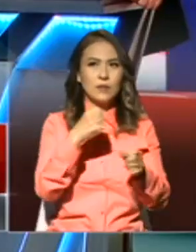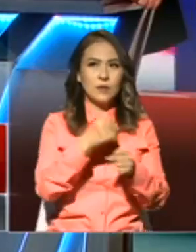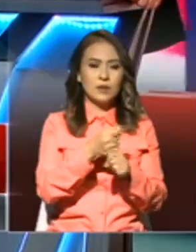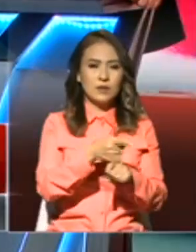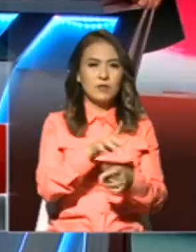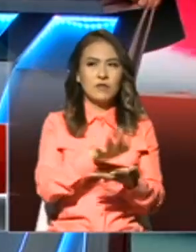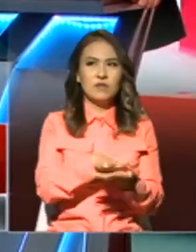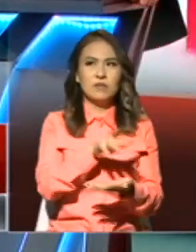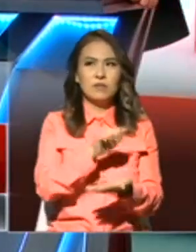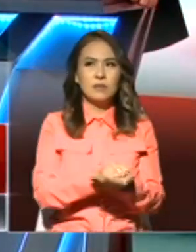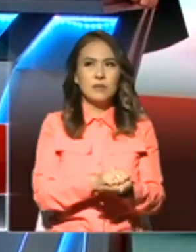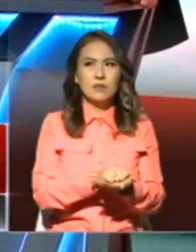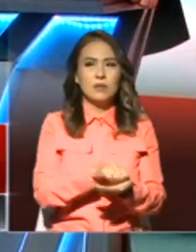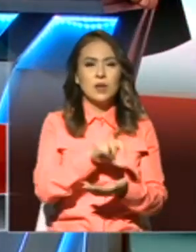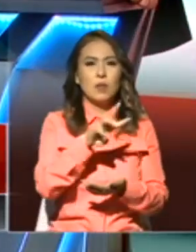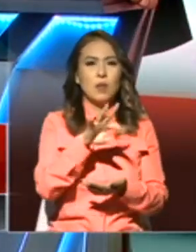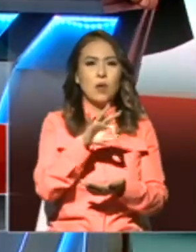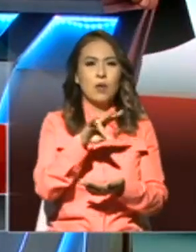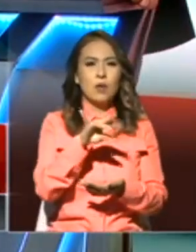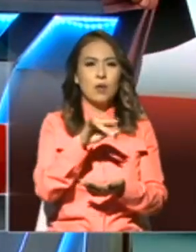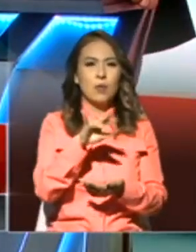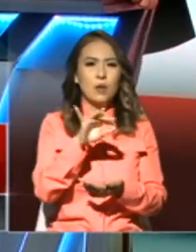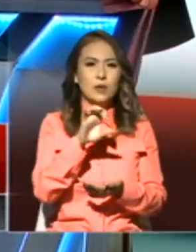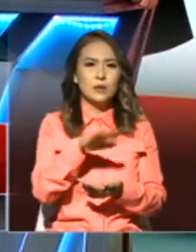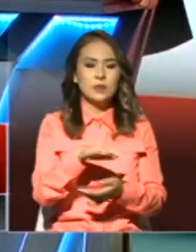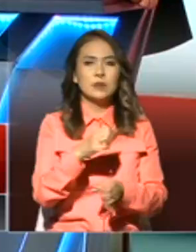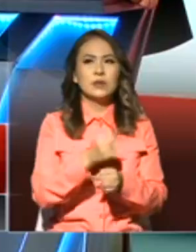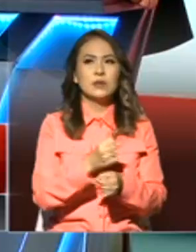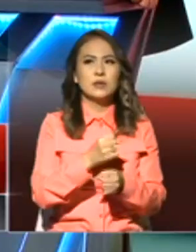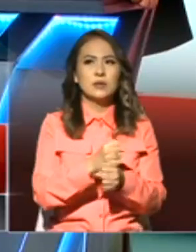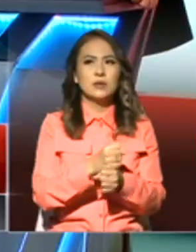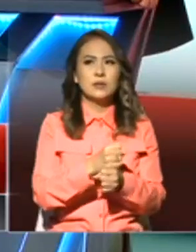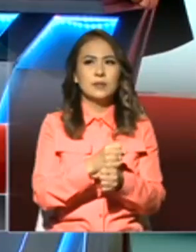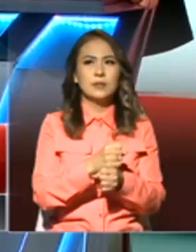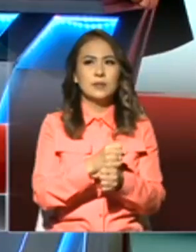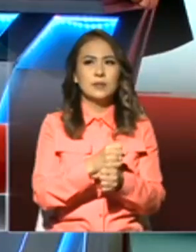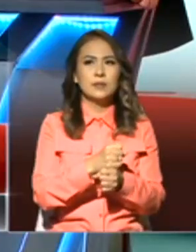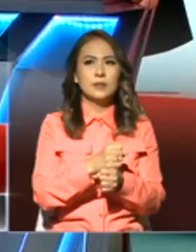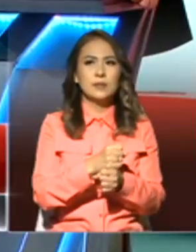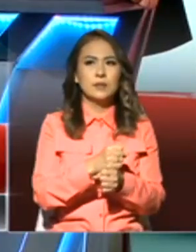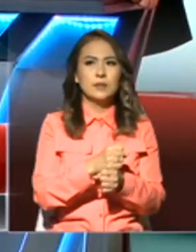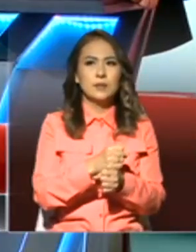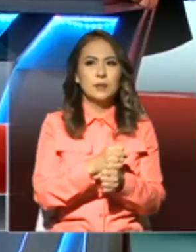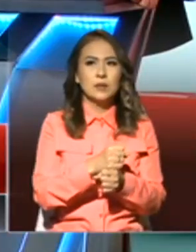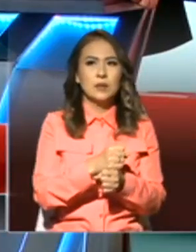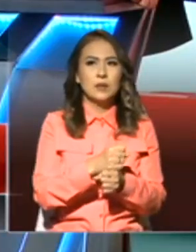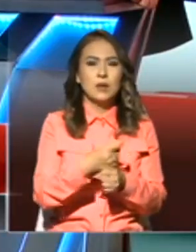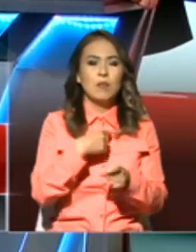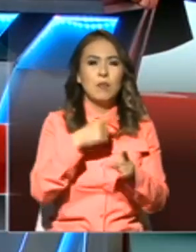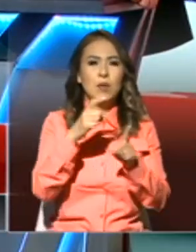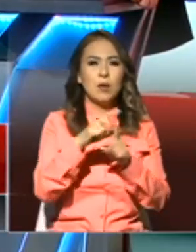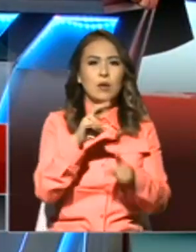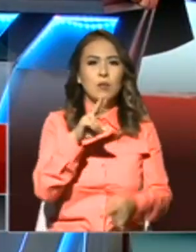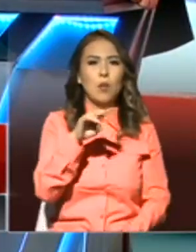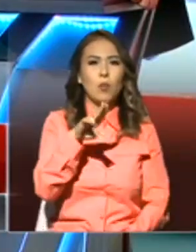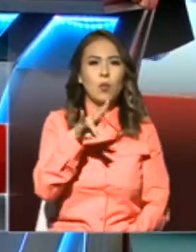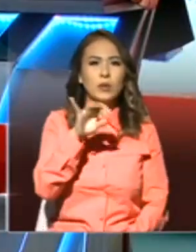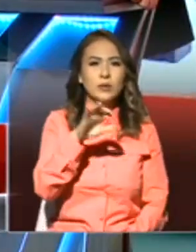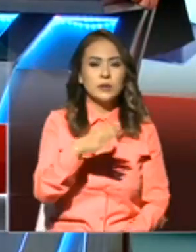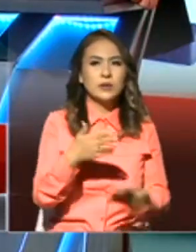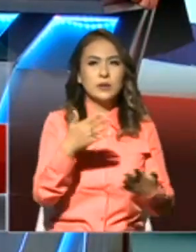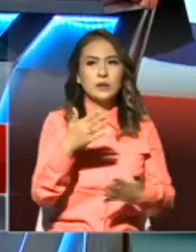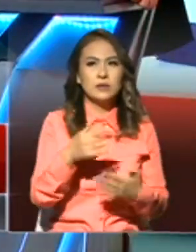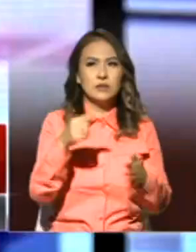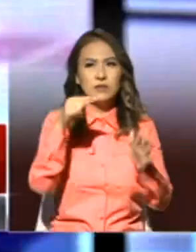дүниесі, монополистердің жасап отырған дүниесі. Әрине, мен қазіргі бұл жердегі сөздерім кішкене популист сияқты шығып тұрған болуы мүмкін. Бірақ егер тереңірек